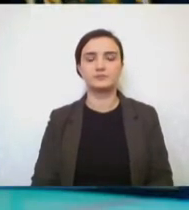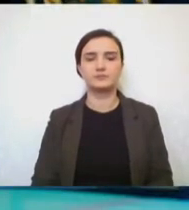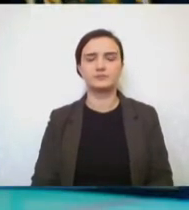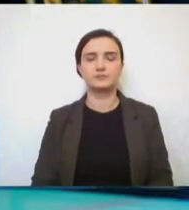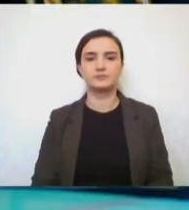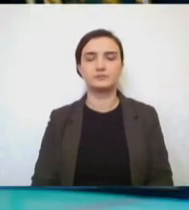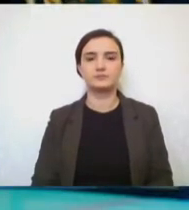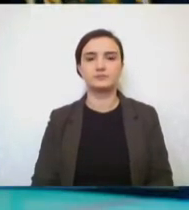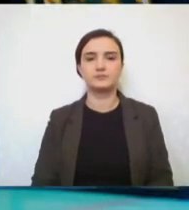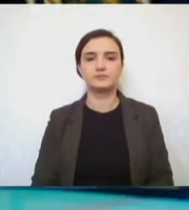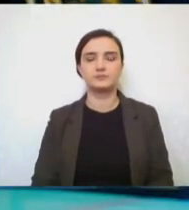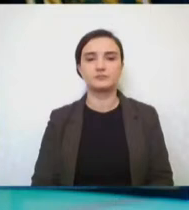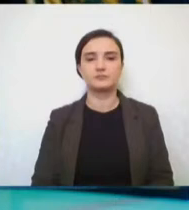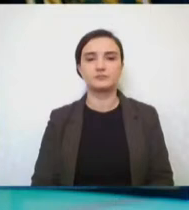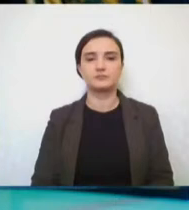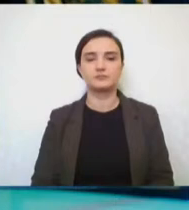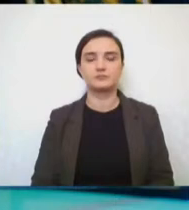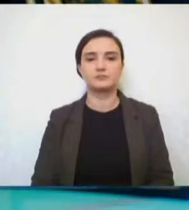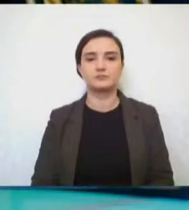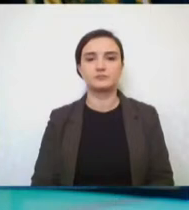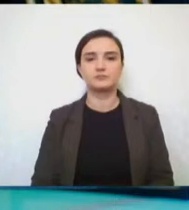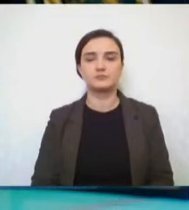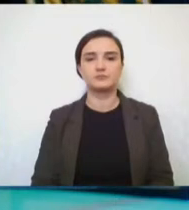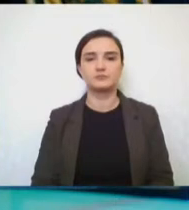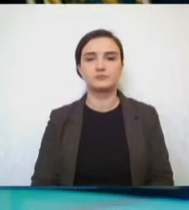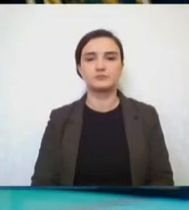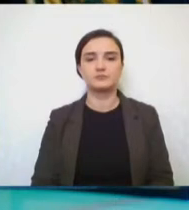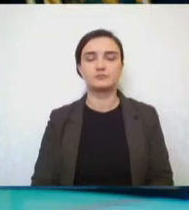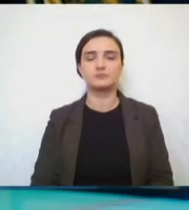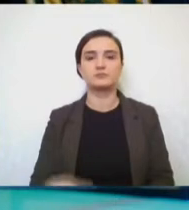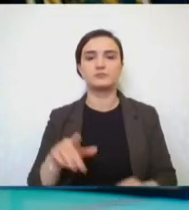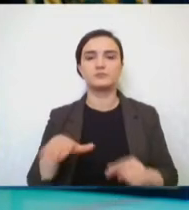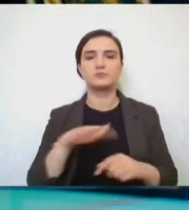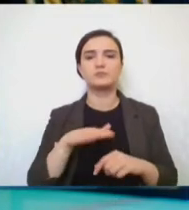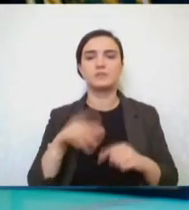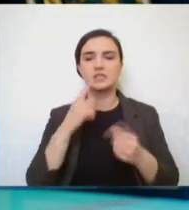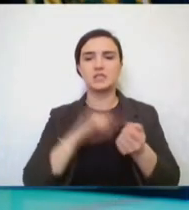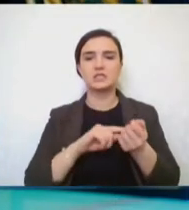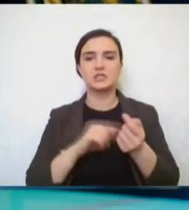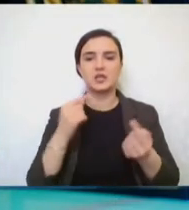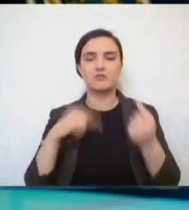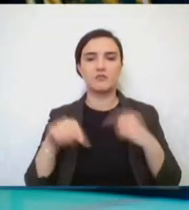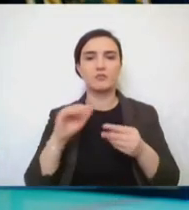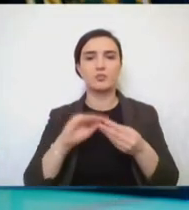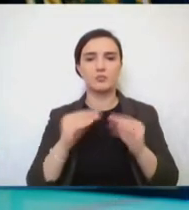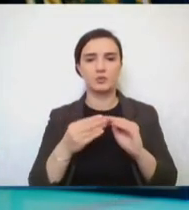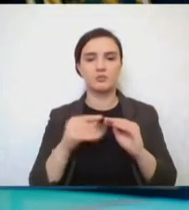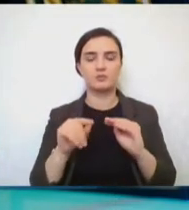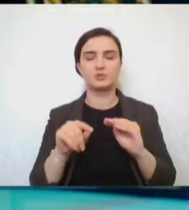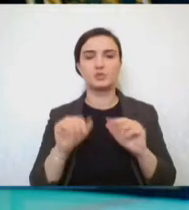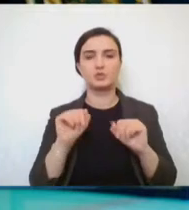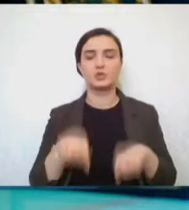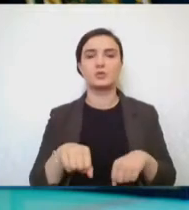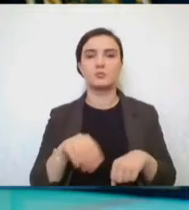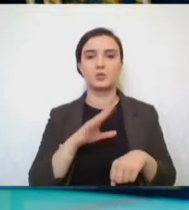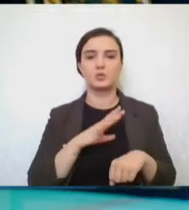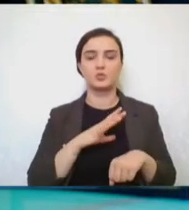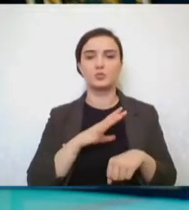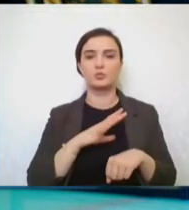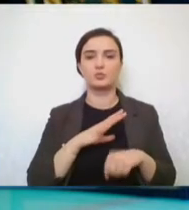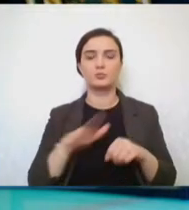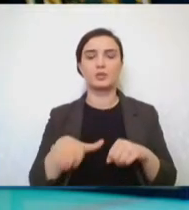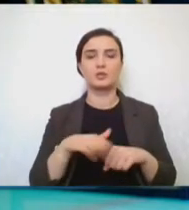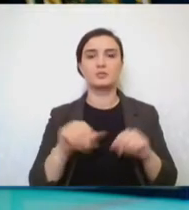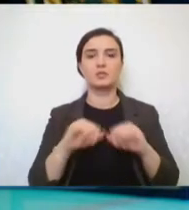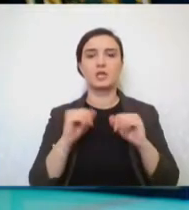სასაუბროა სიზალღოვან პრობლემებზე, ანუ ქვემო კიდურების სიზალღოვან პრობლემებზე, რომელიც შეიძლება გახდეს ფეხების გაყინვის მიზეზი, პირველ